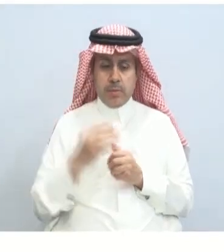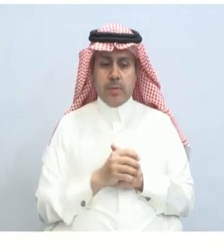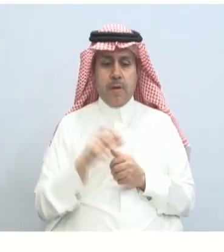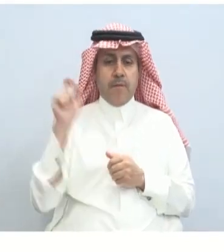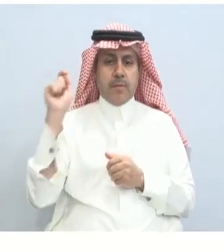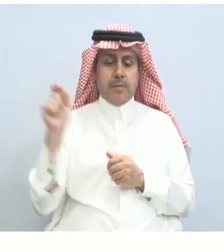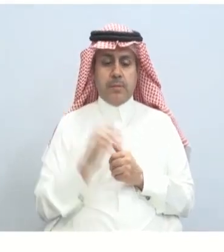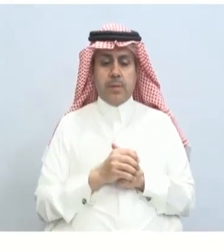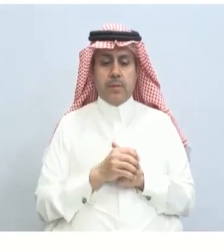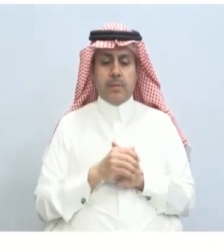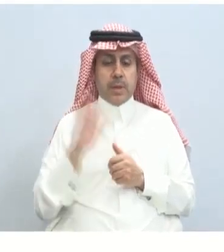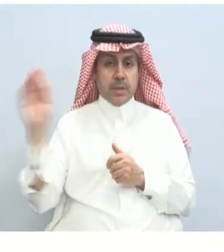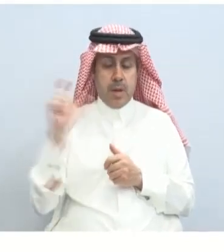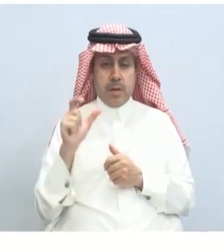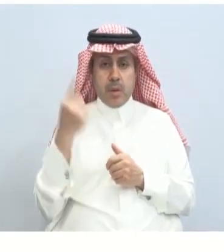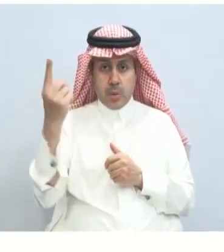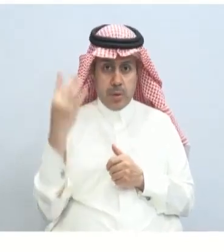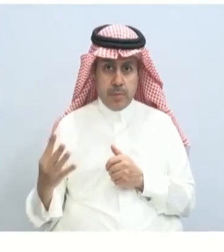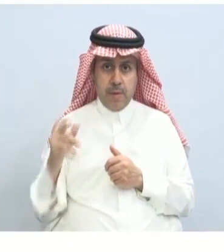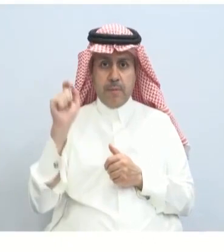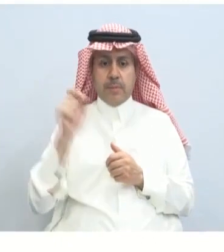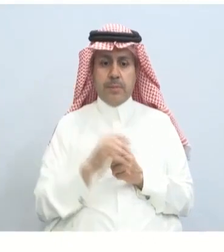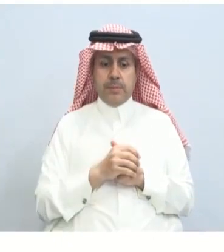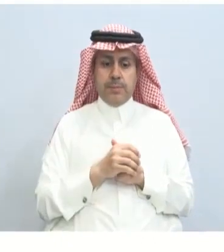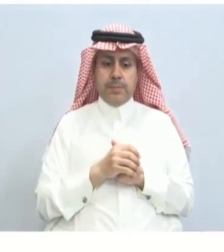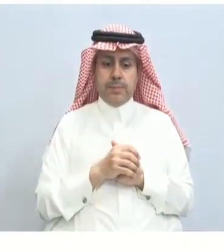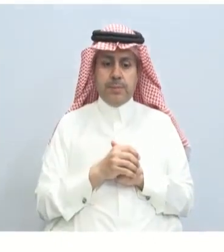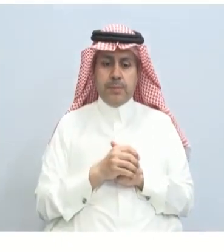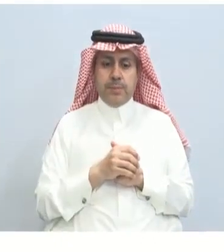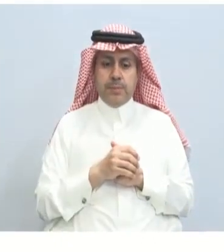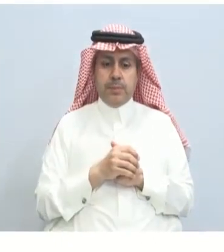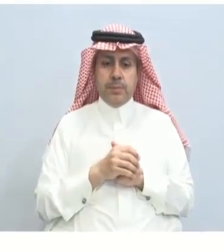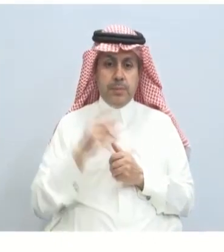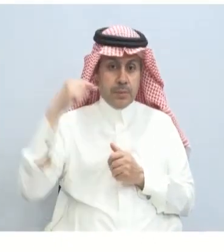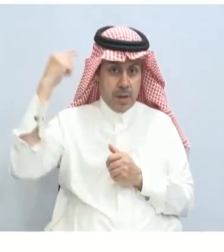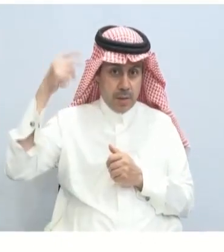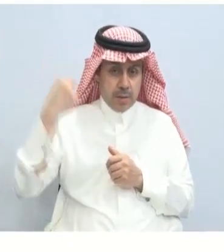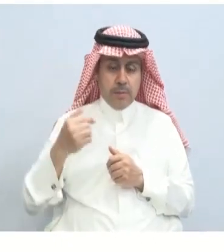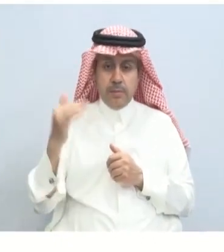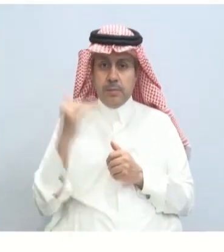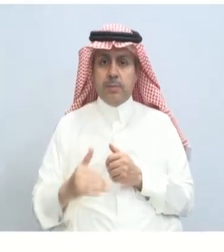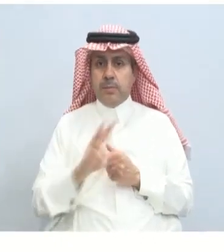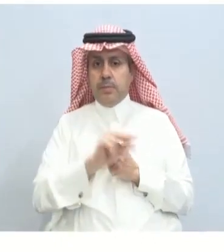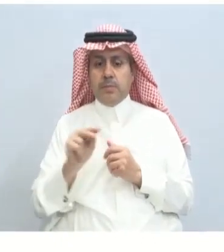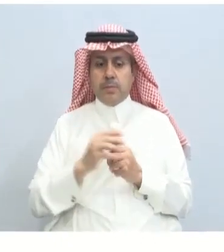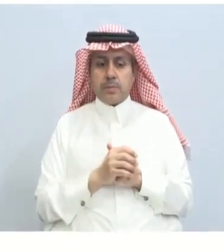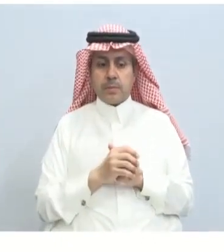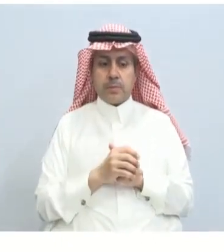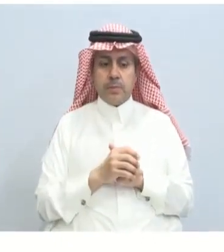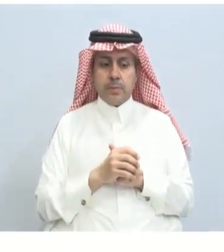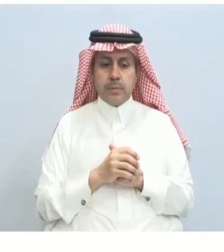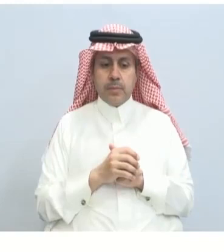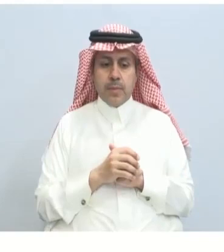على ساين تربيع ليتا بهذا الشكل لاحظ ان المقام توحد الان وبالتالي